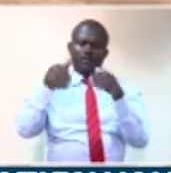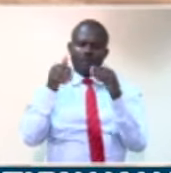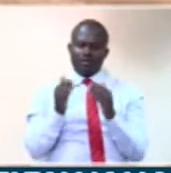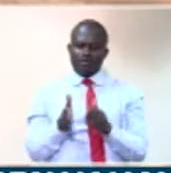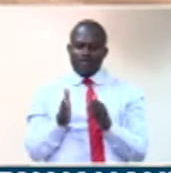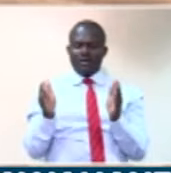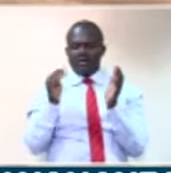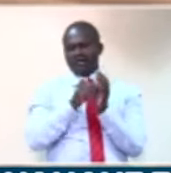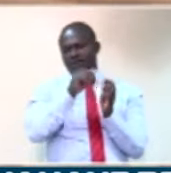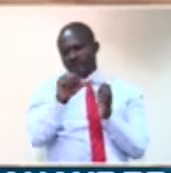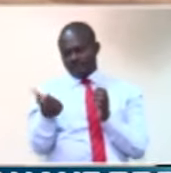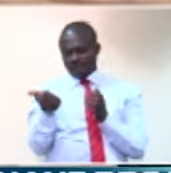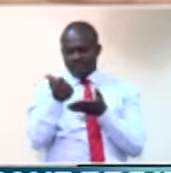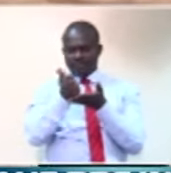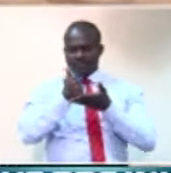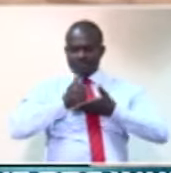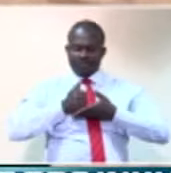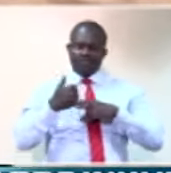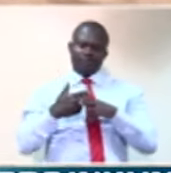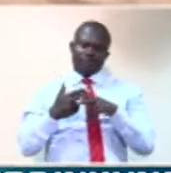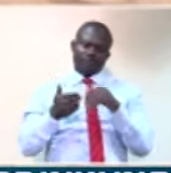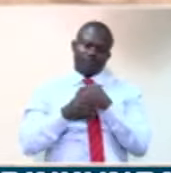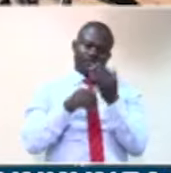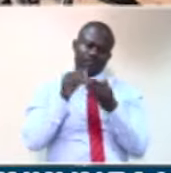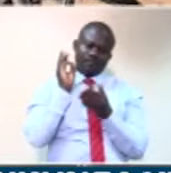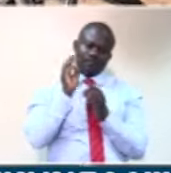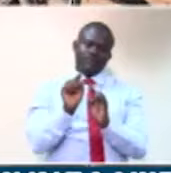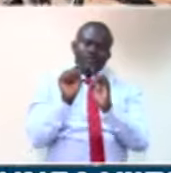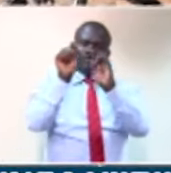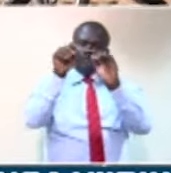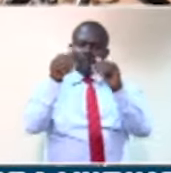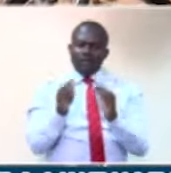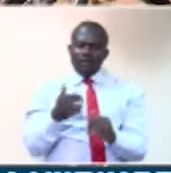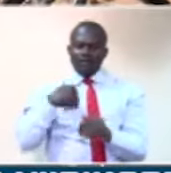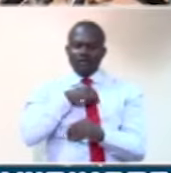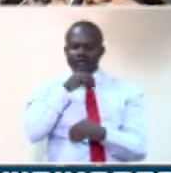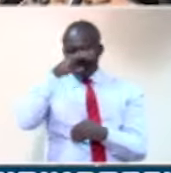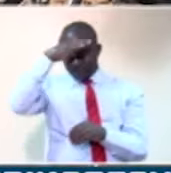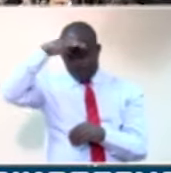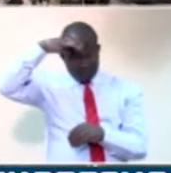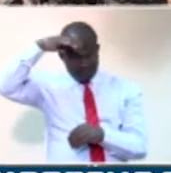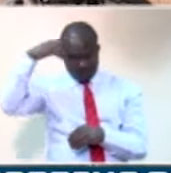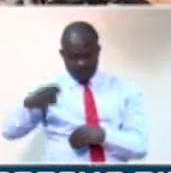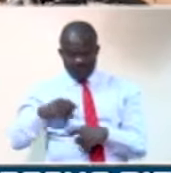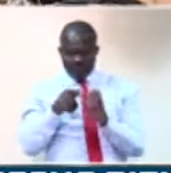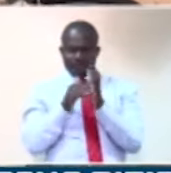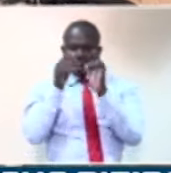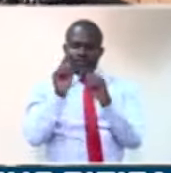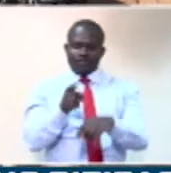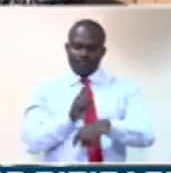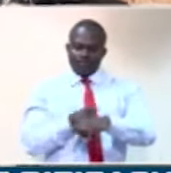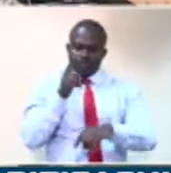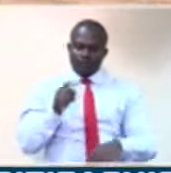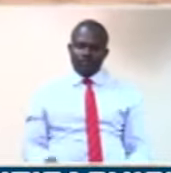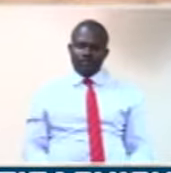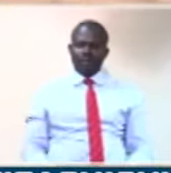Ikindi bigiye kumfasha ni uko nzajya ngera ku bahinzi banjye ntabike kandi nkagerayo kare.